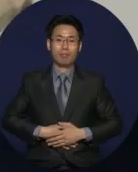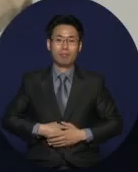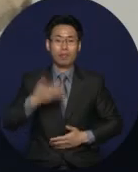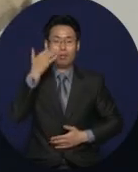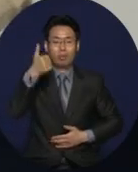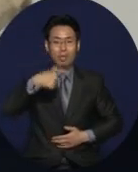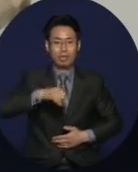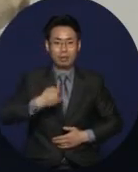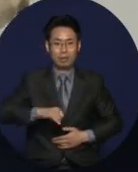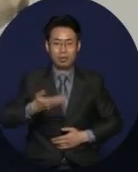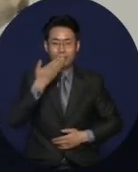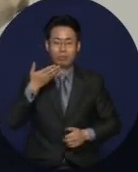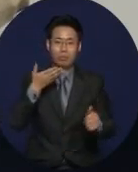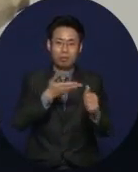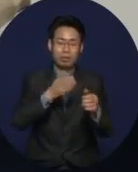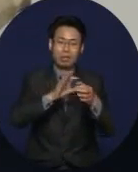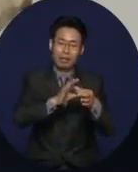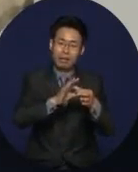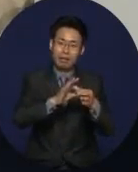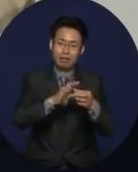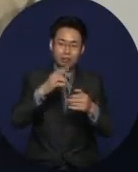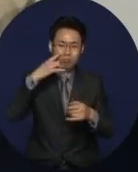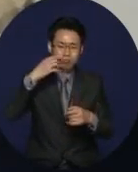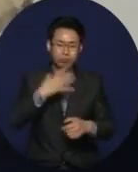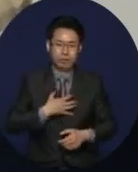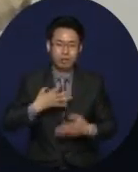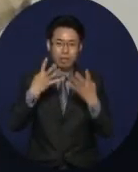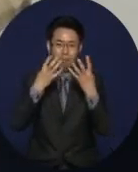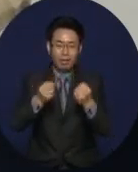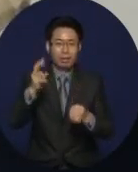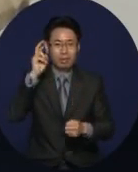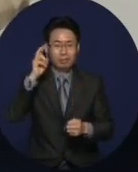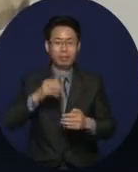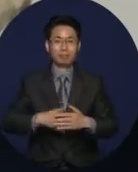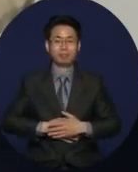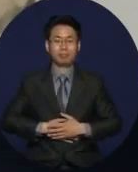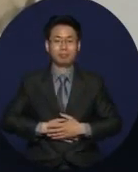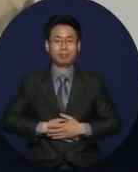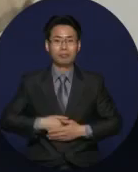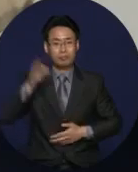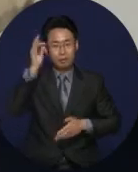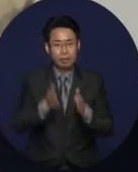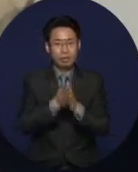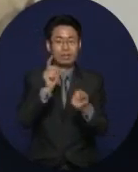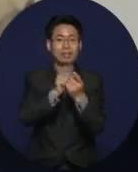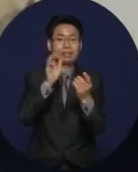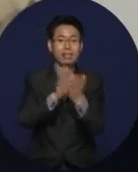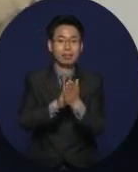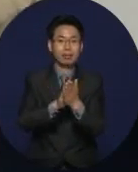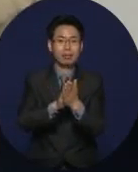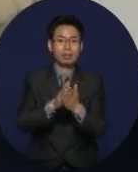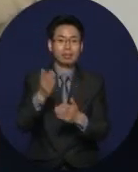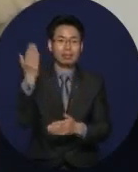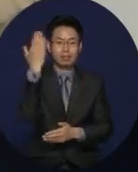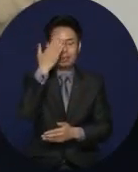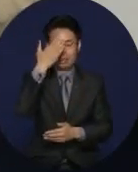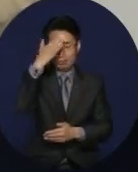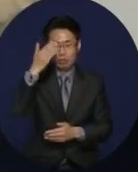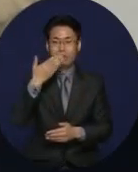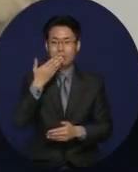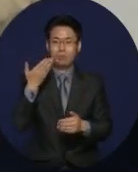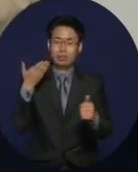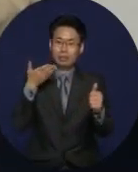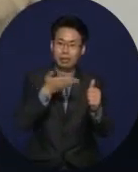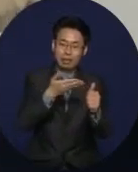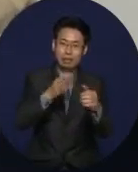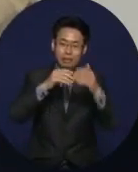우리 학부모님들 아이들 급식에 관한 궁금증 혹은 걱정이 많으실 텐데요. 포항시가 직접 친환경 무상 급식